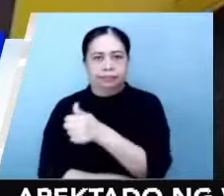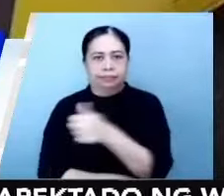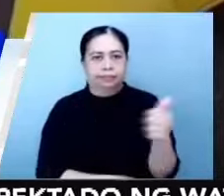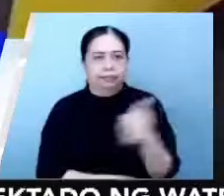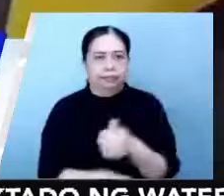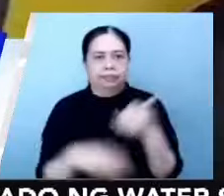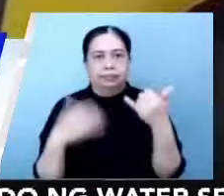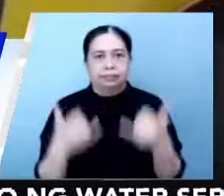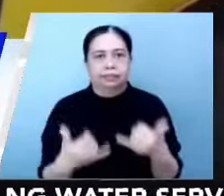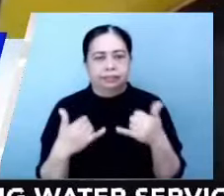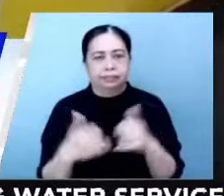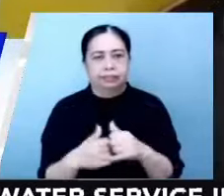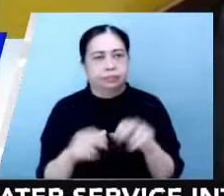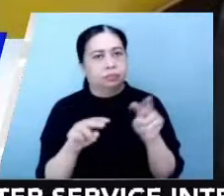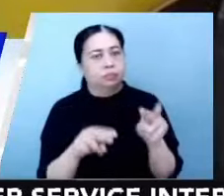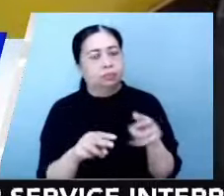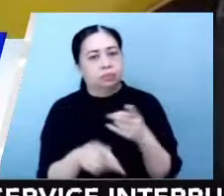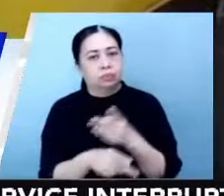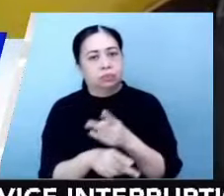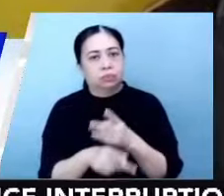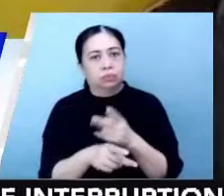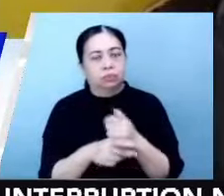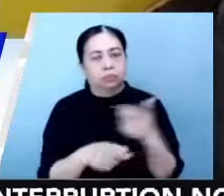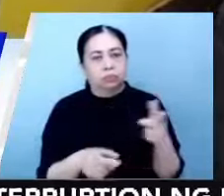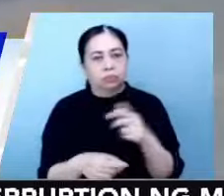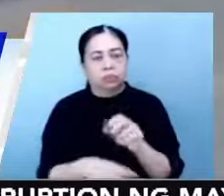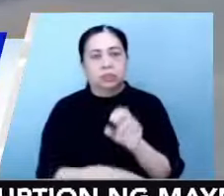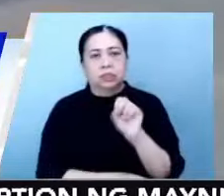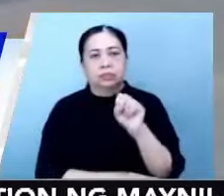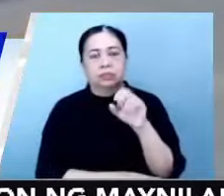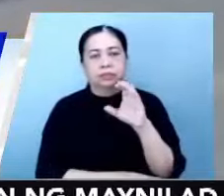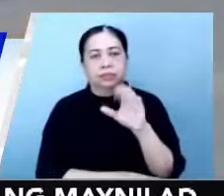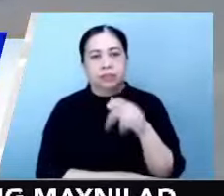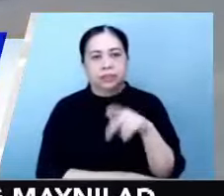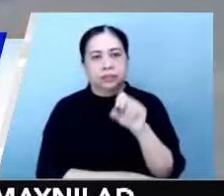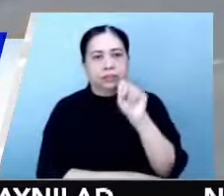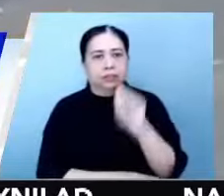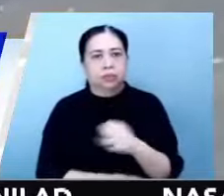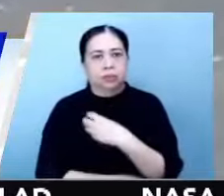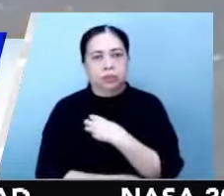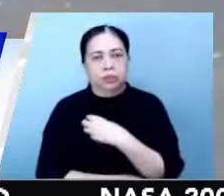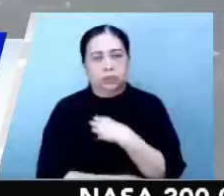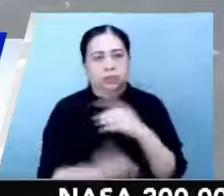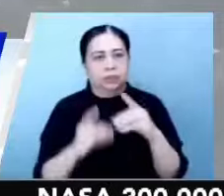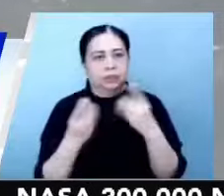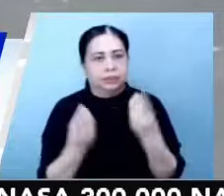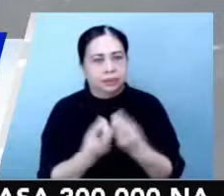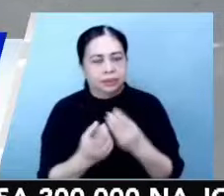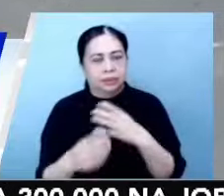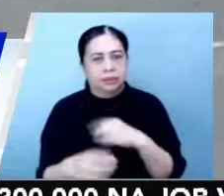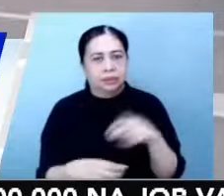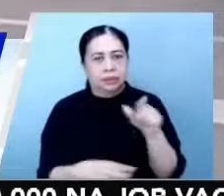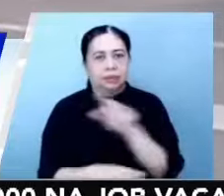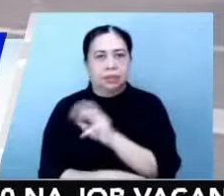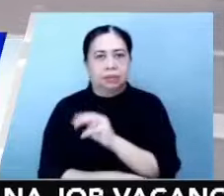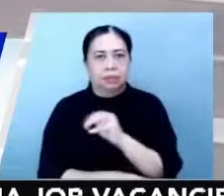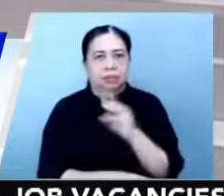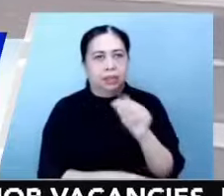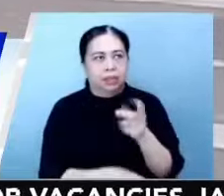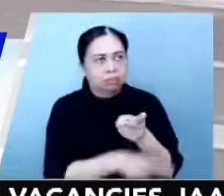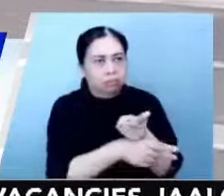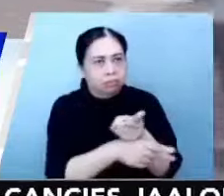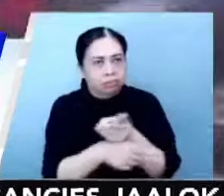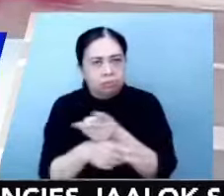Nakabantay naman sa lugar ang mga tauhan ng Southern Police District, hindi na mga tauhan ng Metropolitan Manila Development Authority o MMDA. Samantala sa ngayon, wala